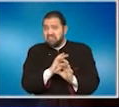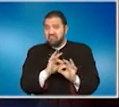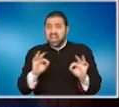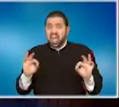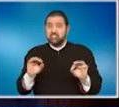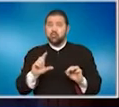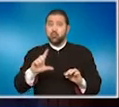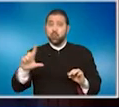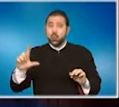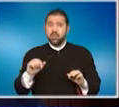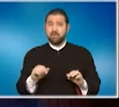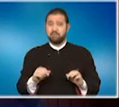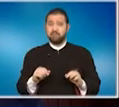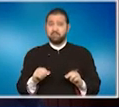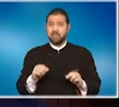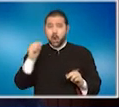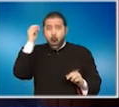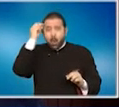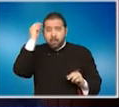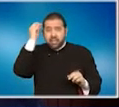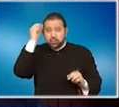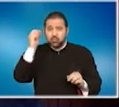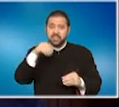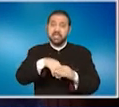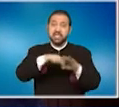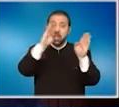În lumea mea, care consider că